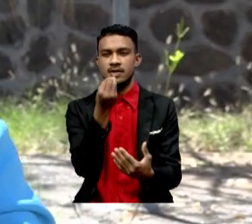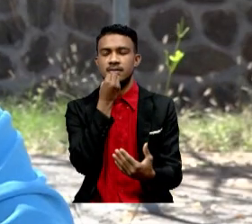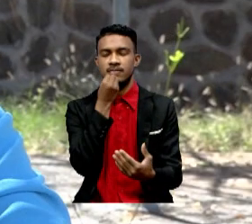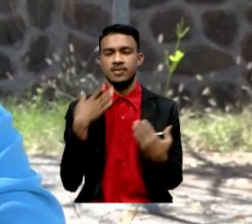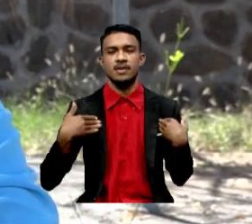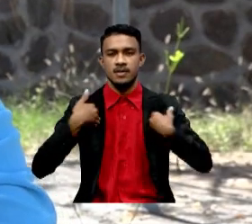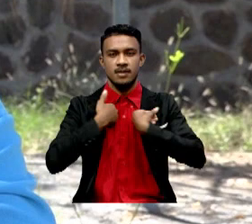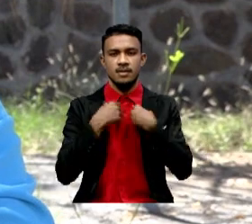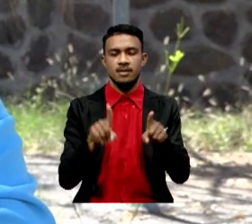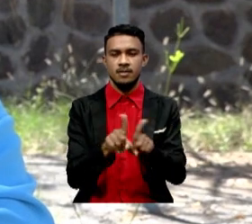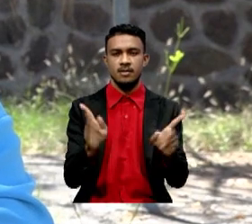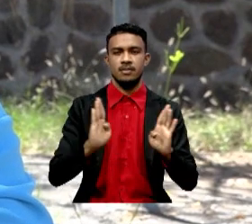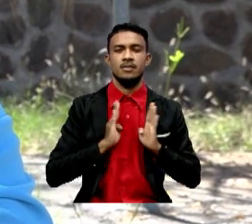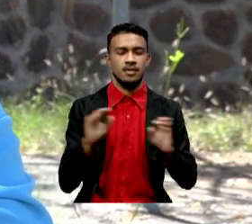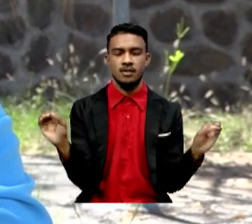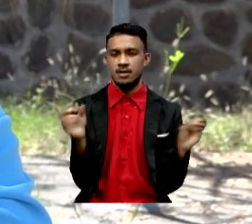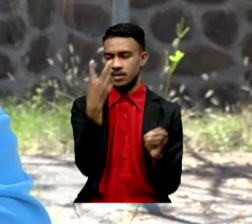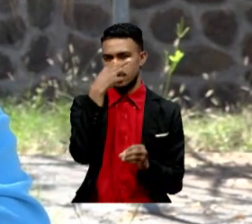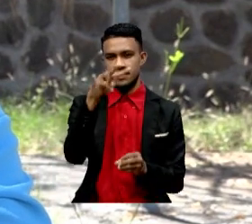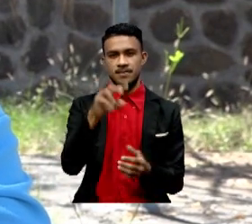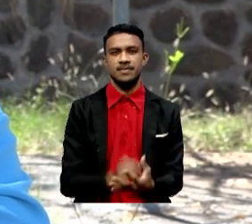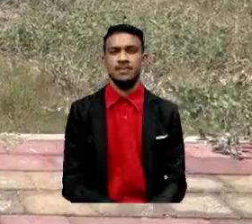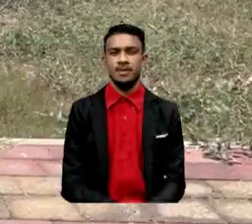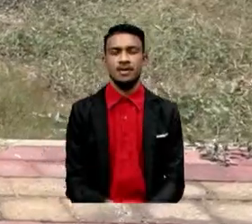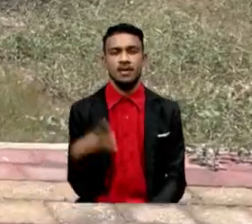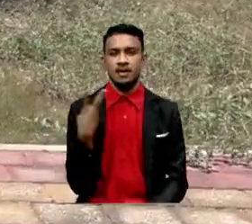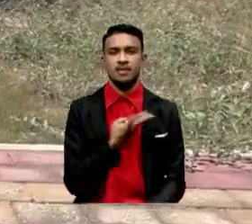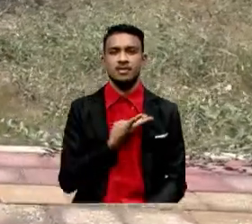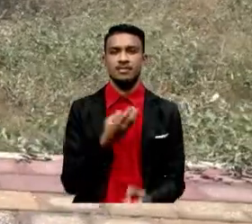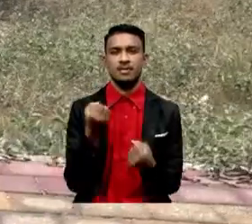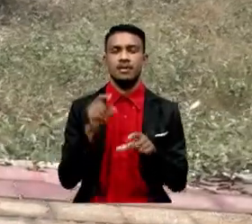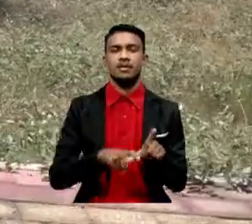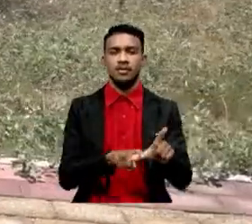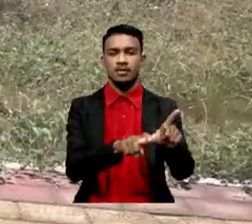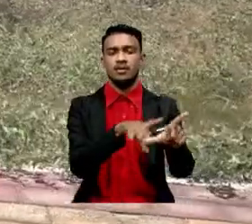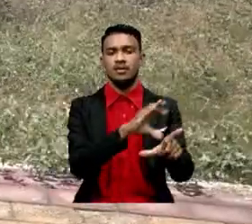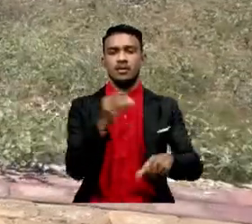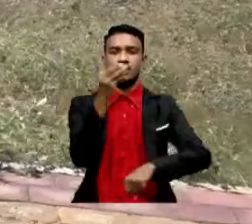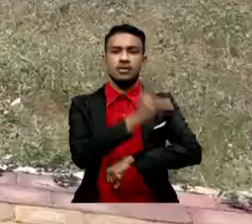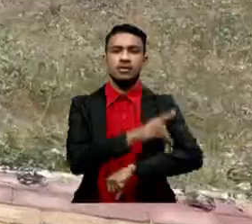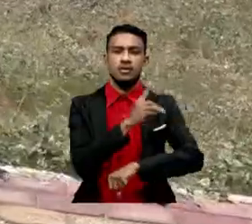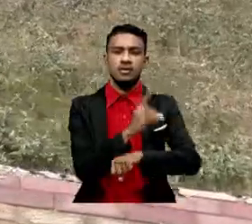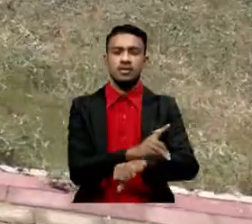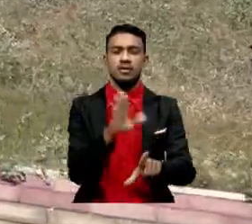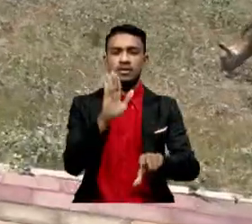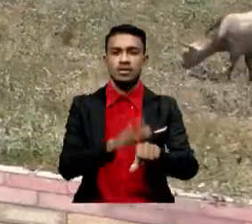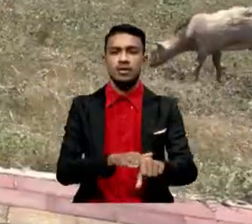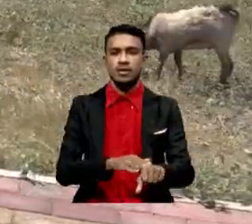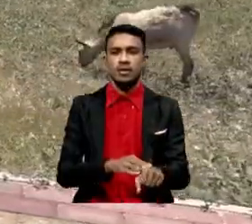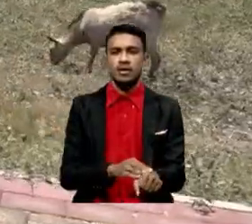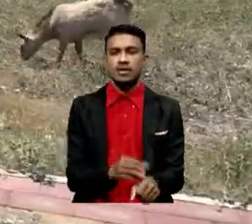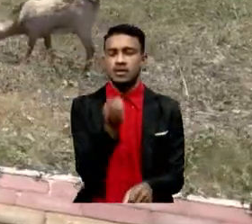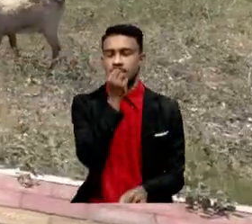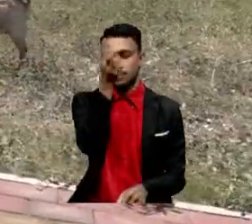rumah nain la mai ne de. Suami mak duni, lor-lor nami duni. Bibi da rumah kalang karau